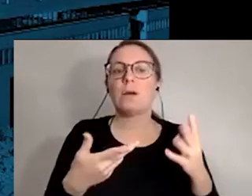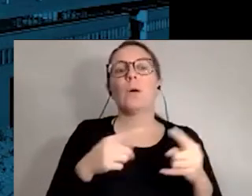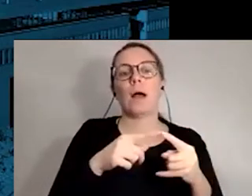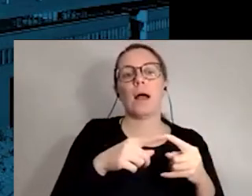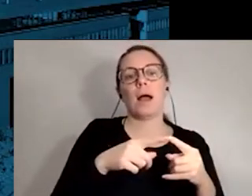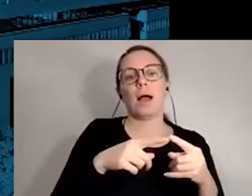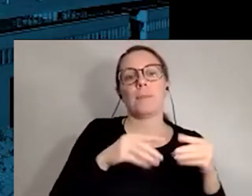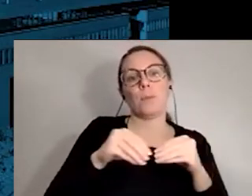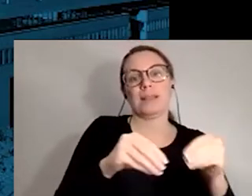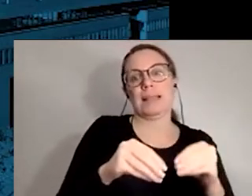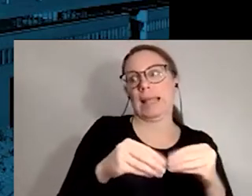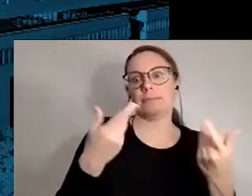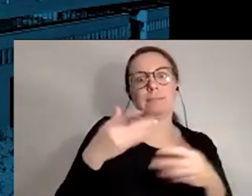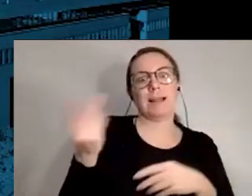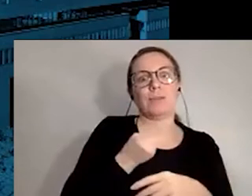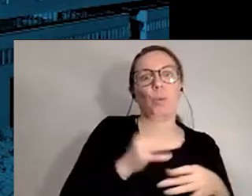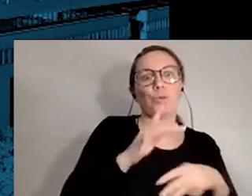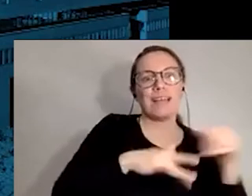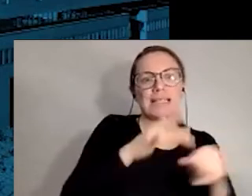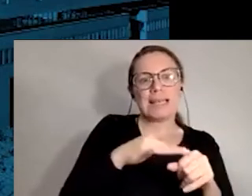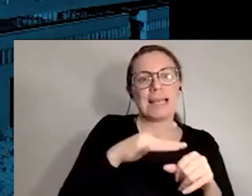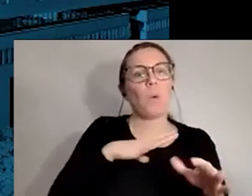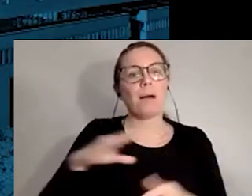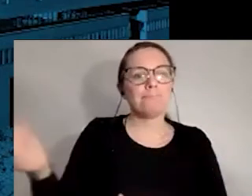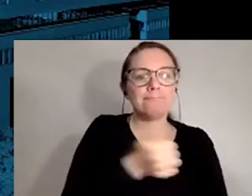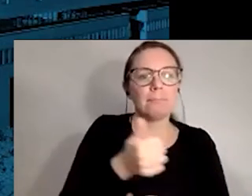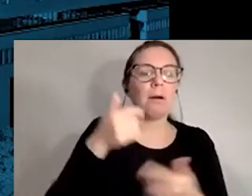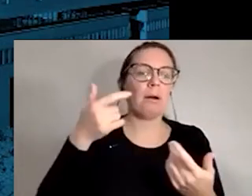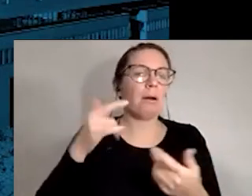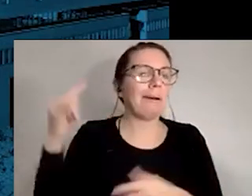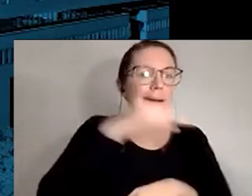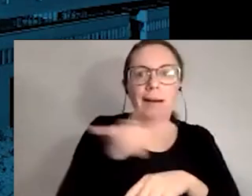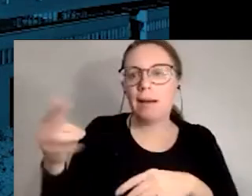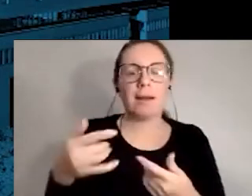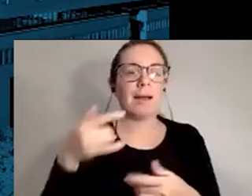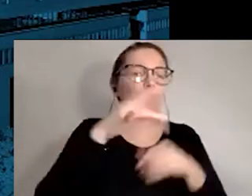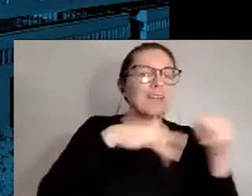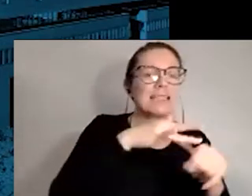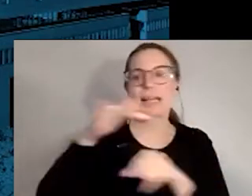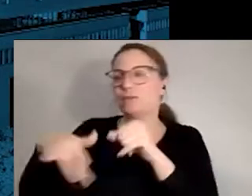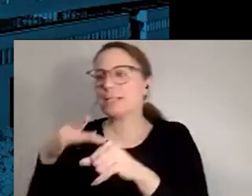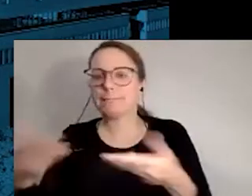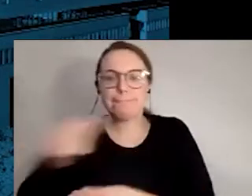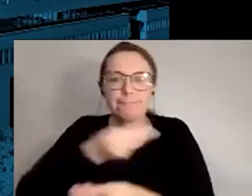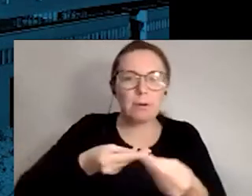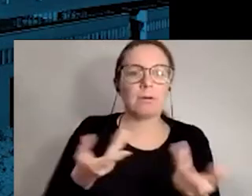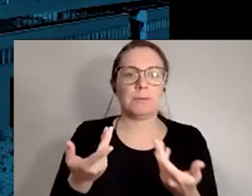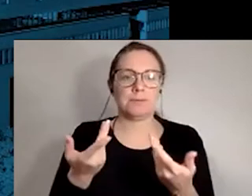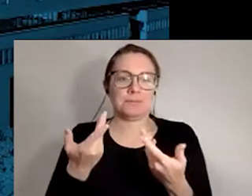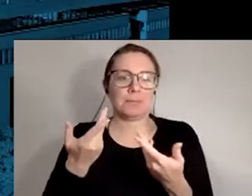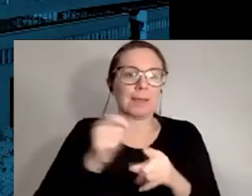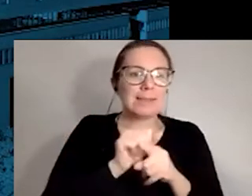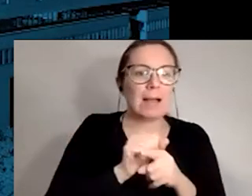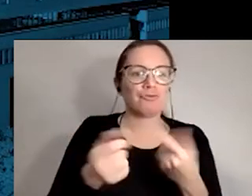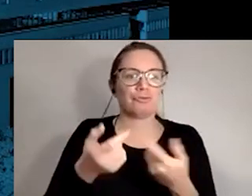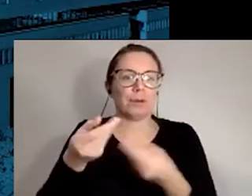avec des accords pour des écoles d'été, des stages, des échanges, mais également une mobilité intellectuelle et